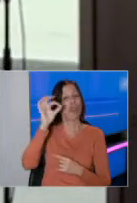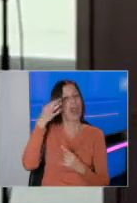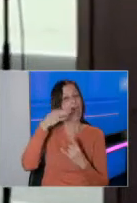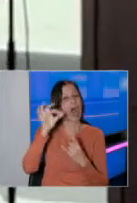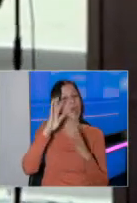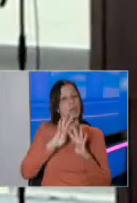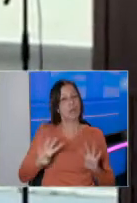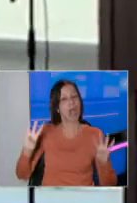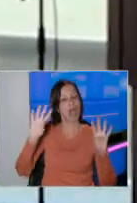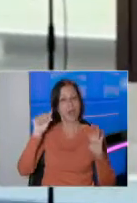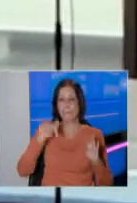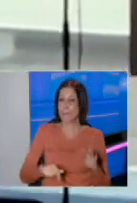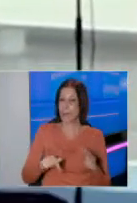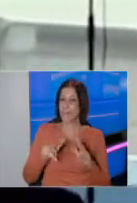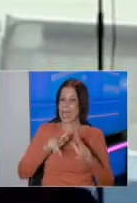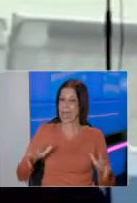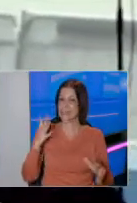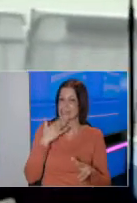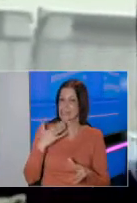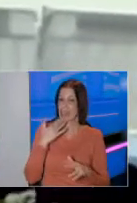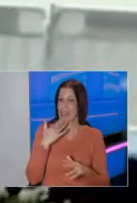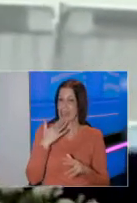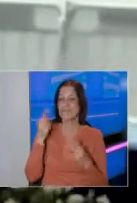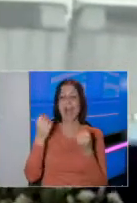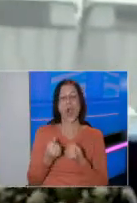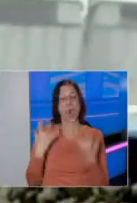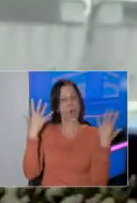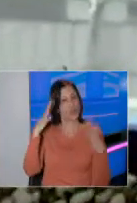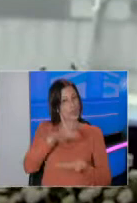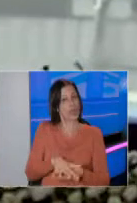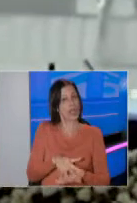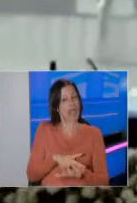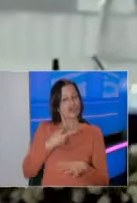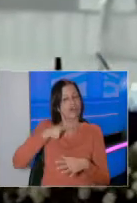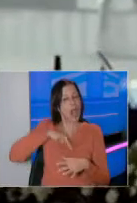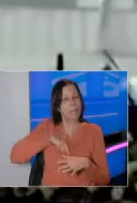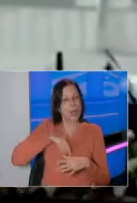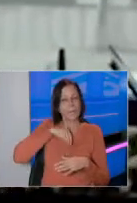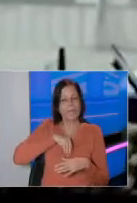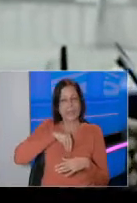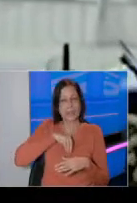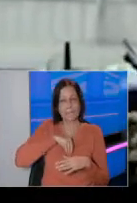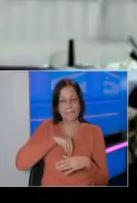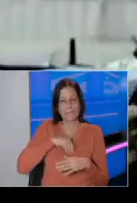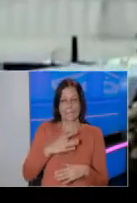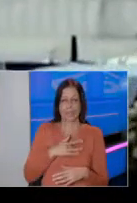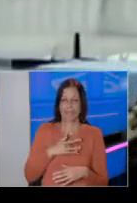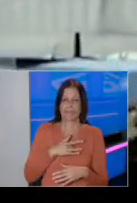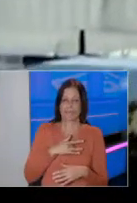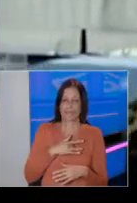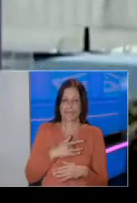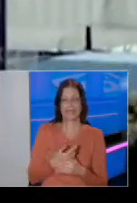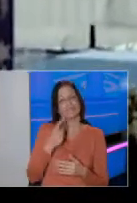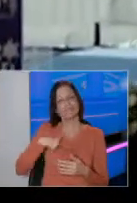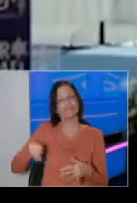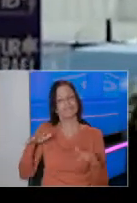כאן בארץ ישראל, והאור יורגש גם עמוק בפנים בתוך הלב.